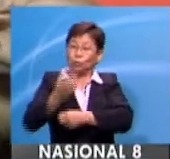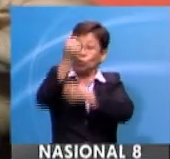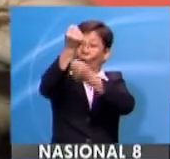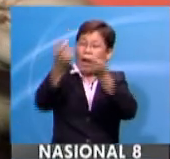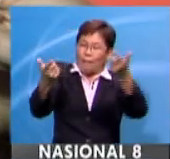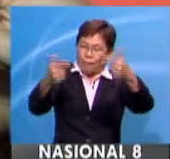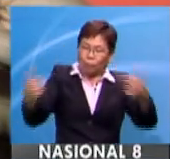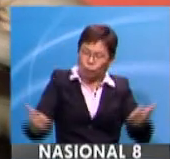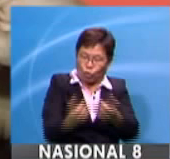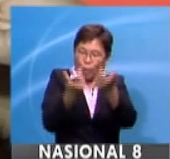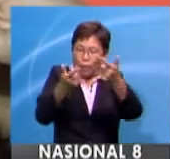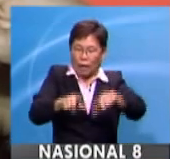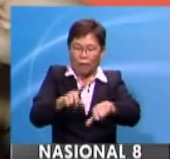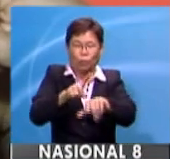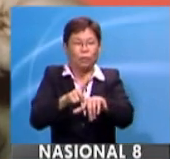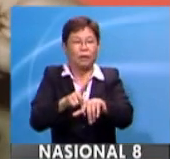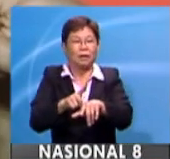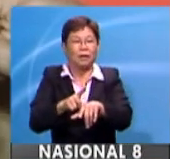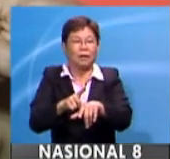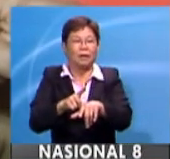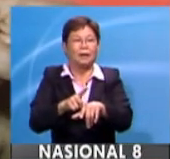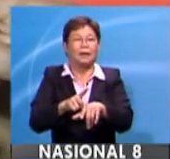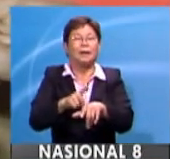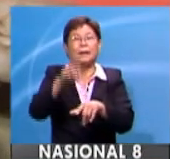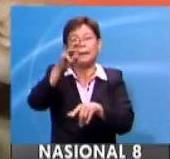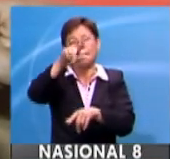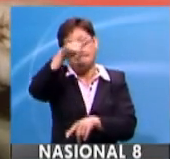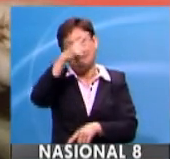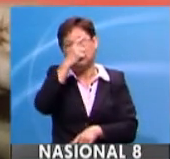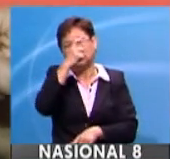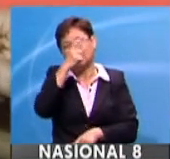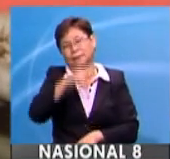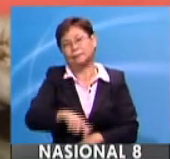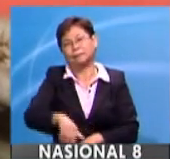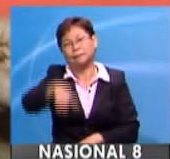berlangsung di Wadi deglar club di kahira Mesir